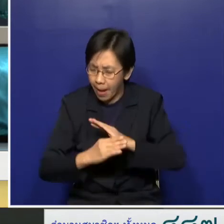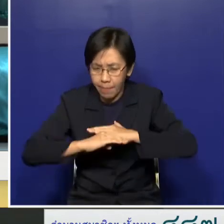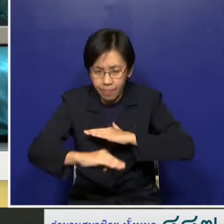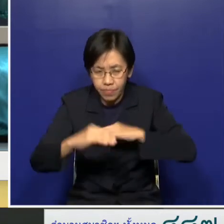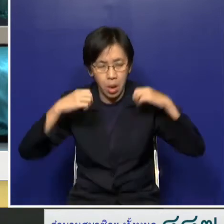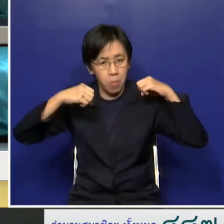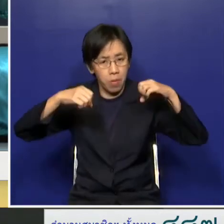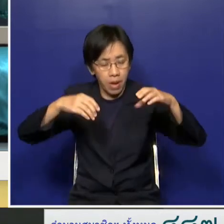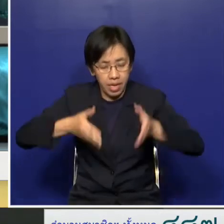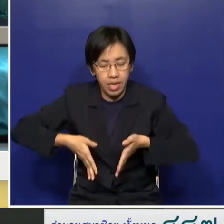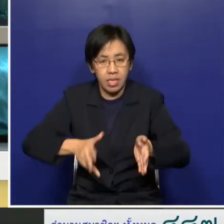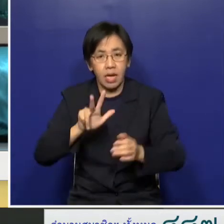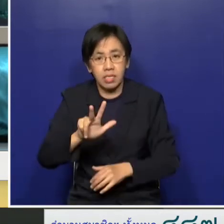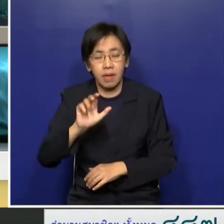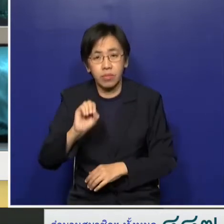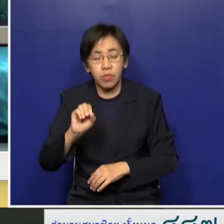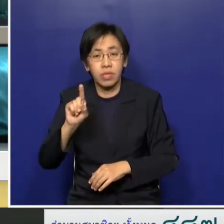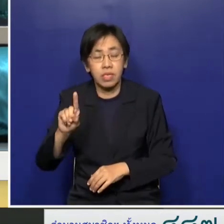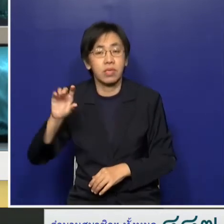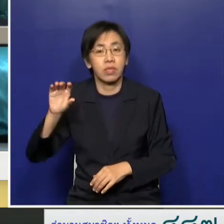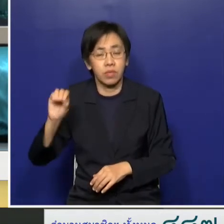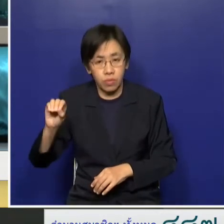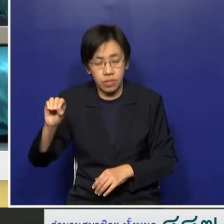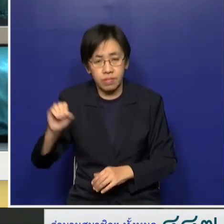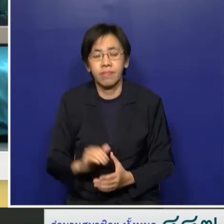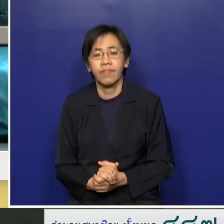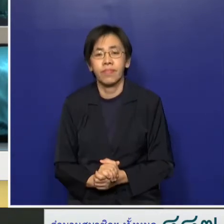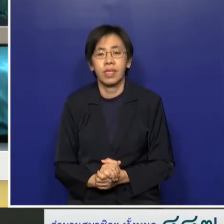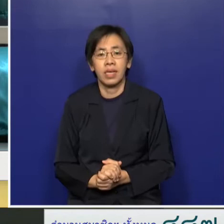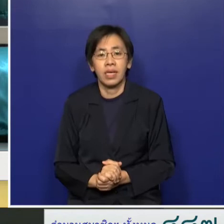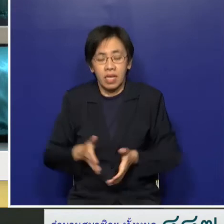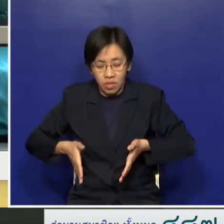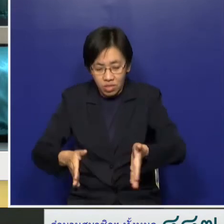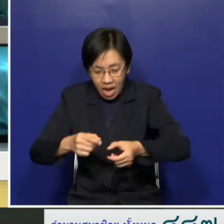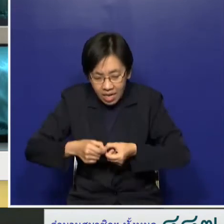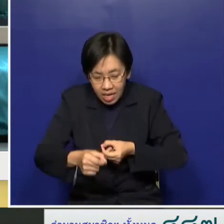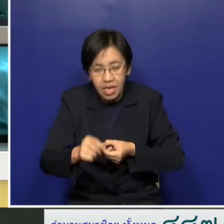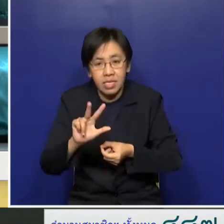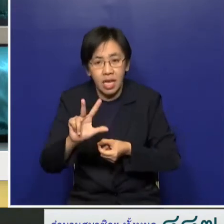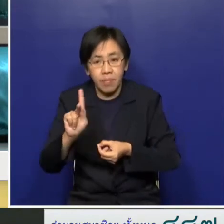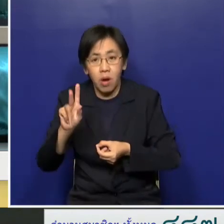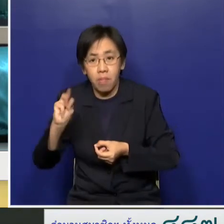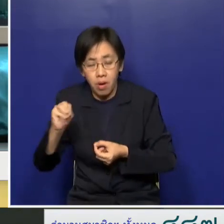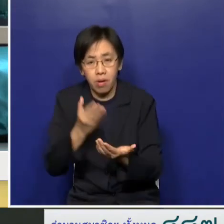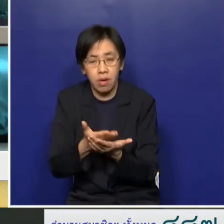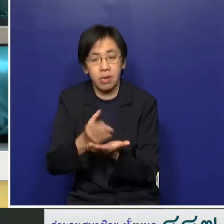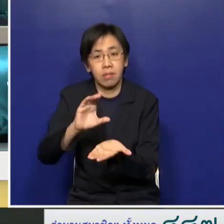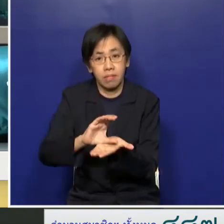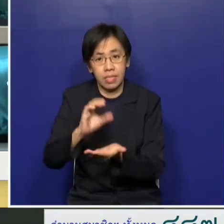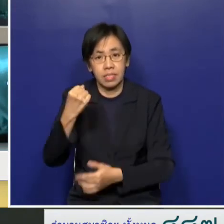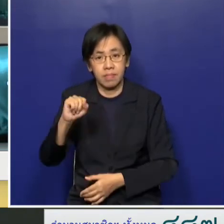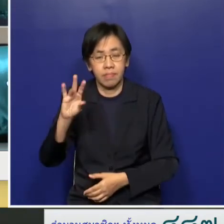ง3010บ้านโคกเพชรตำบลโคกเพชรพัฒนาระยะทางดำเนินงาน3กิโลเมตรงบประมาณ17ล้านบา